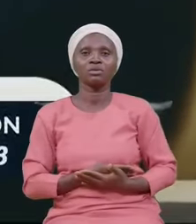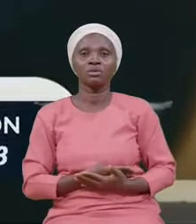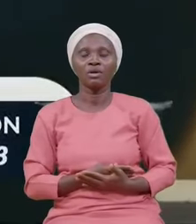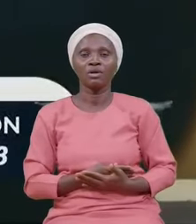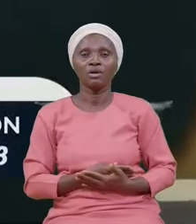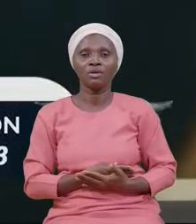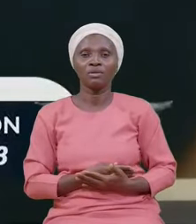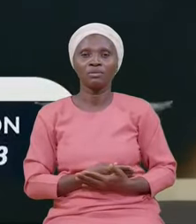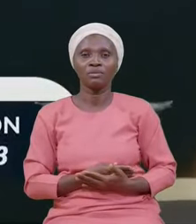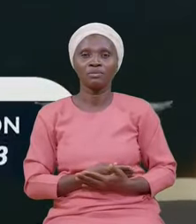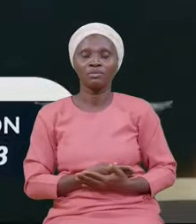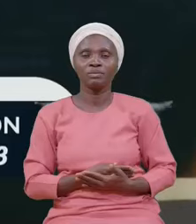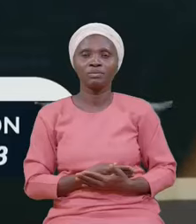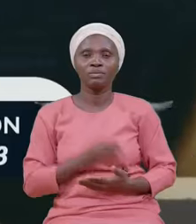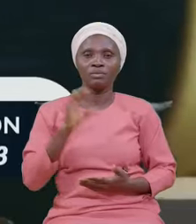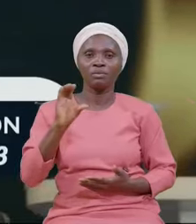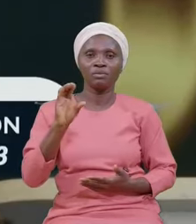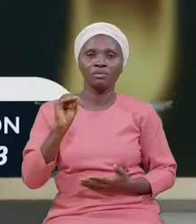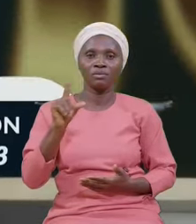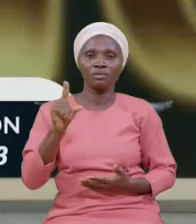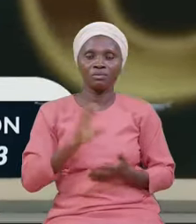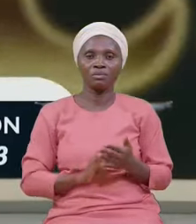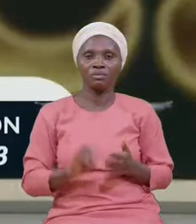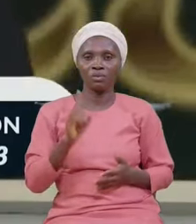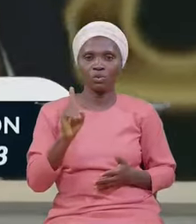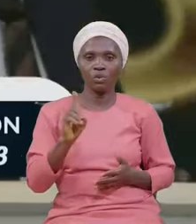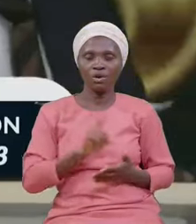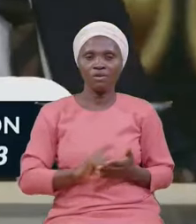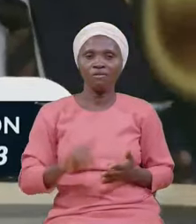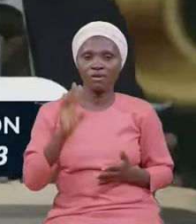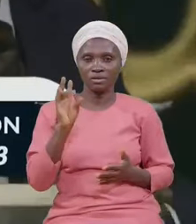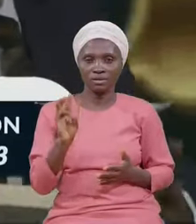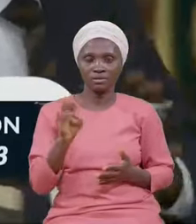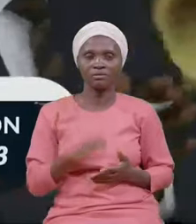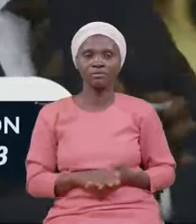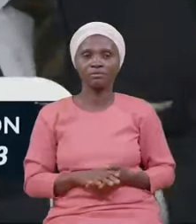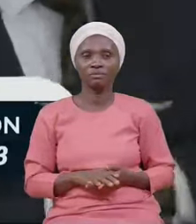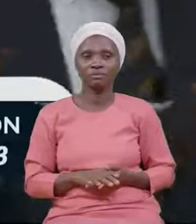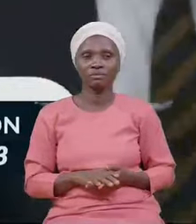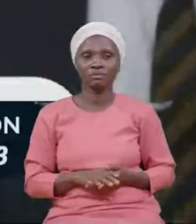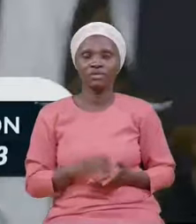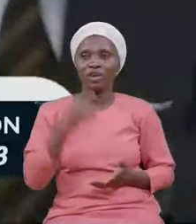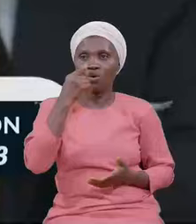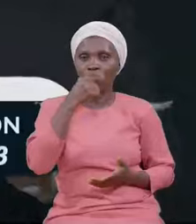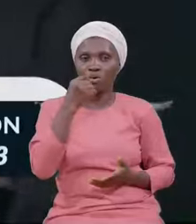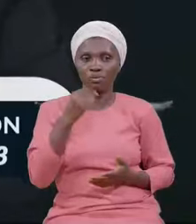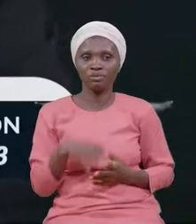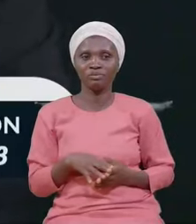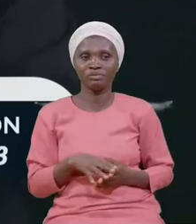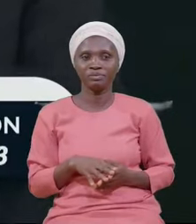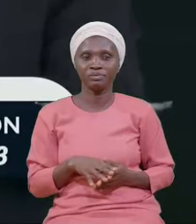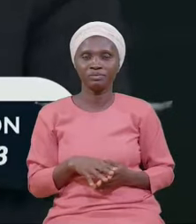27. Colossiens 1, 27. 1, 27. À qui Dieu a voulu faire